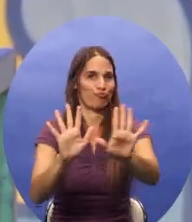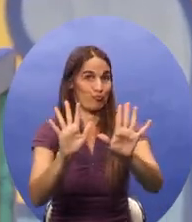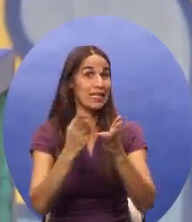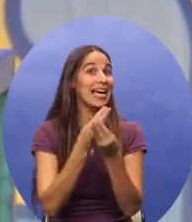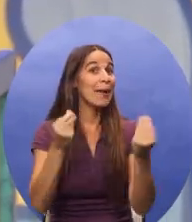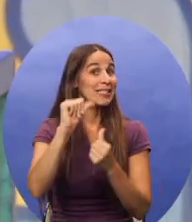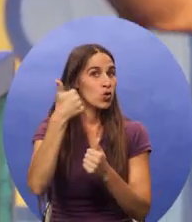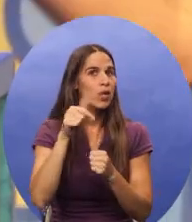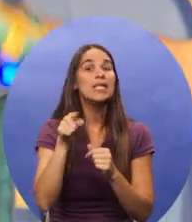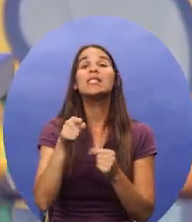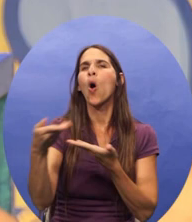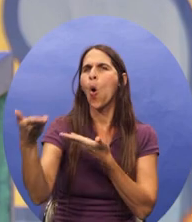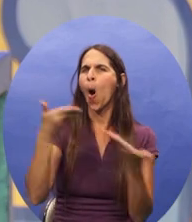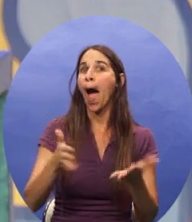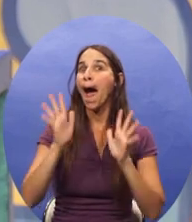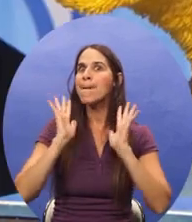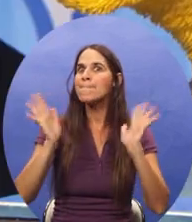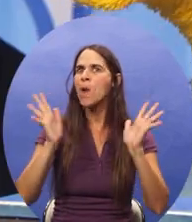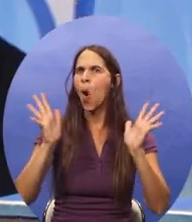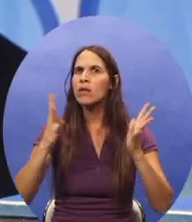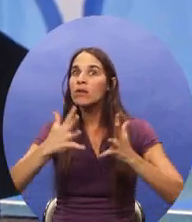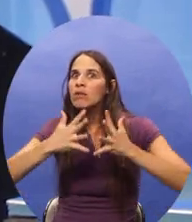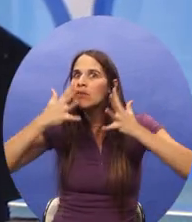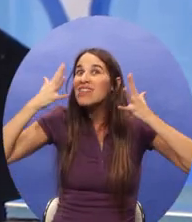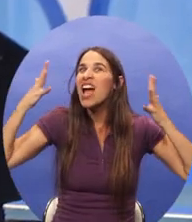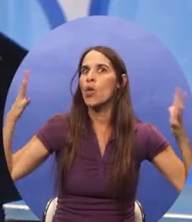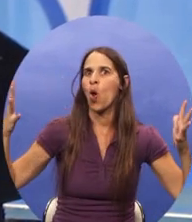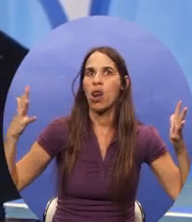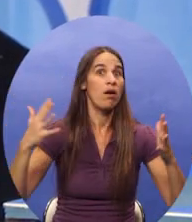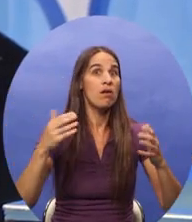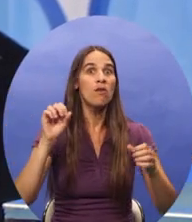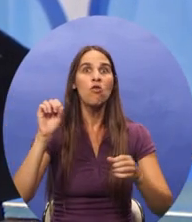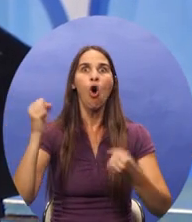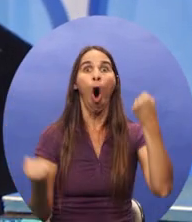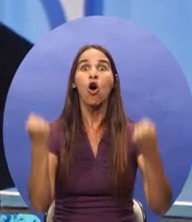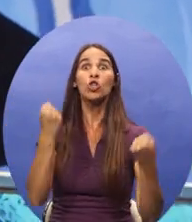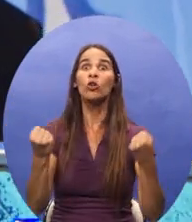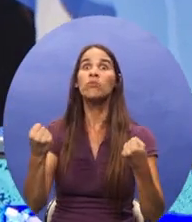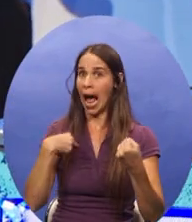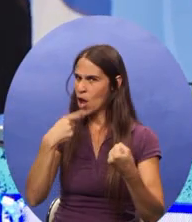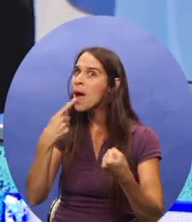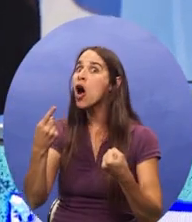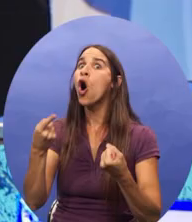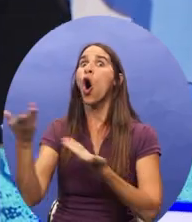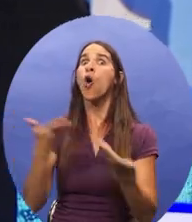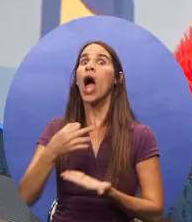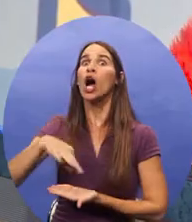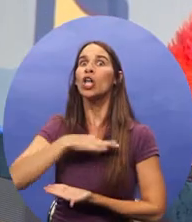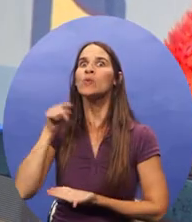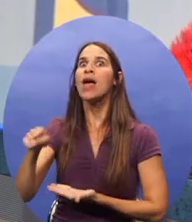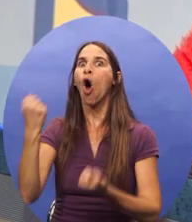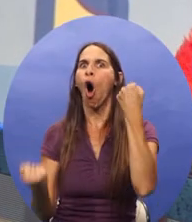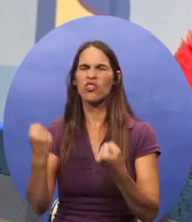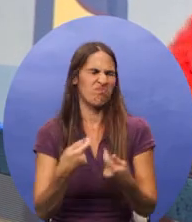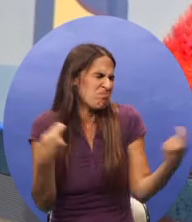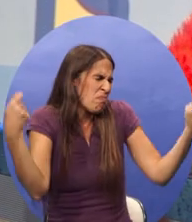הוא שזהו אורח מאוד מאוד גדול. אוטו! אוטו! אני אומר שהאורח שלנו הוא אוטו! איזה